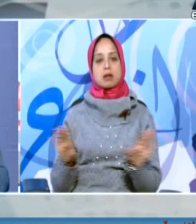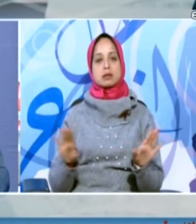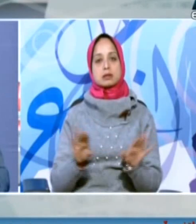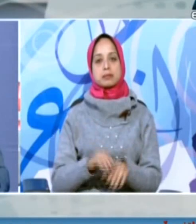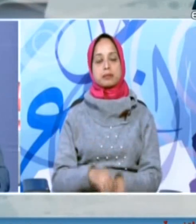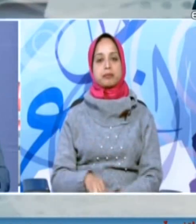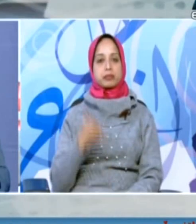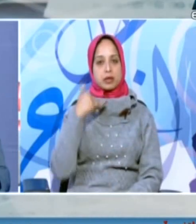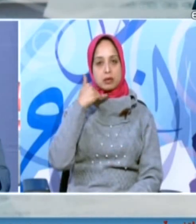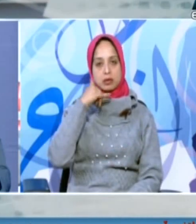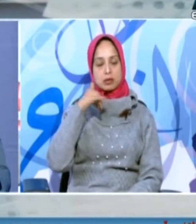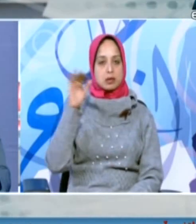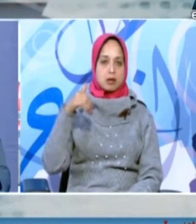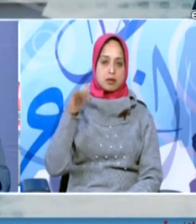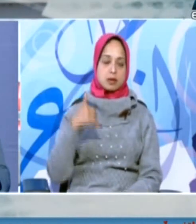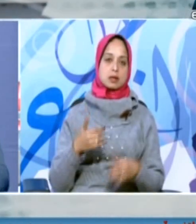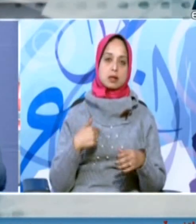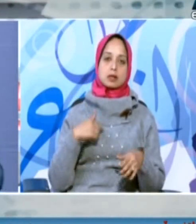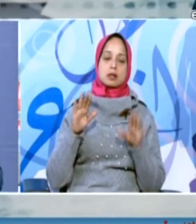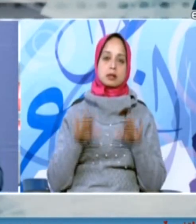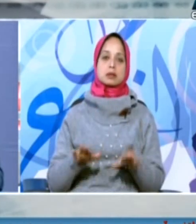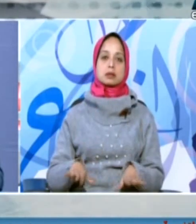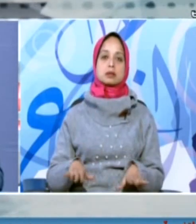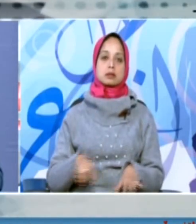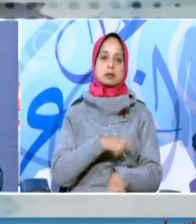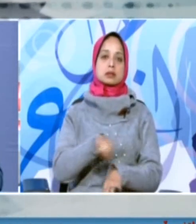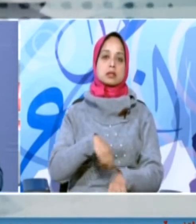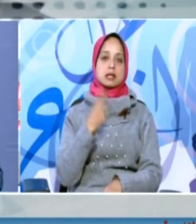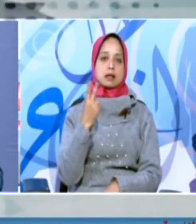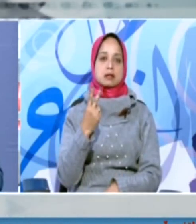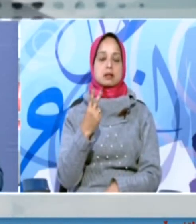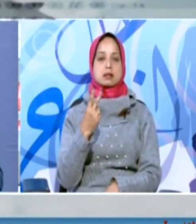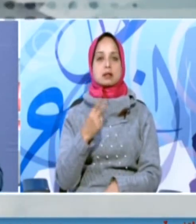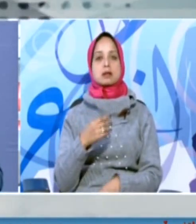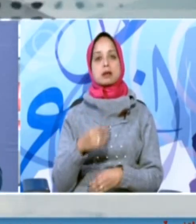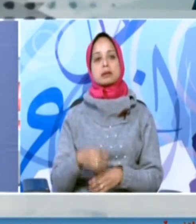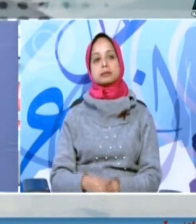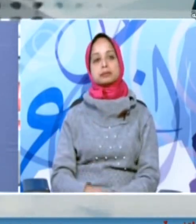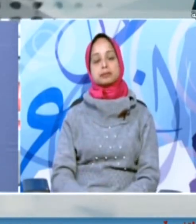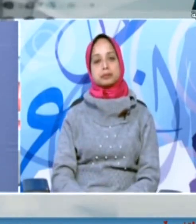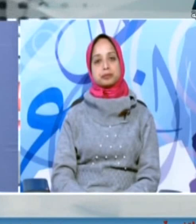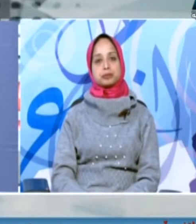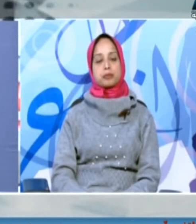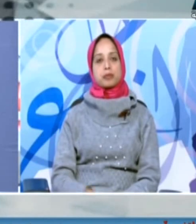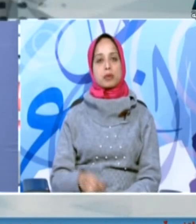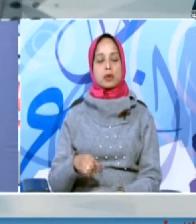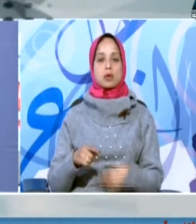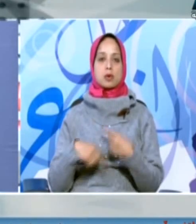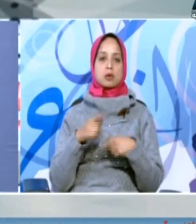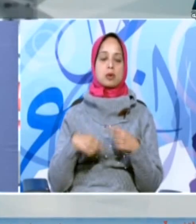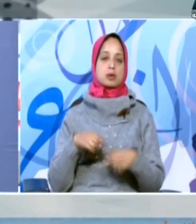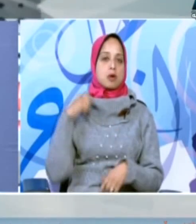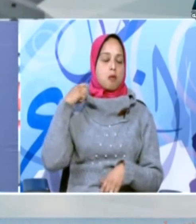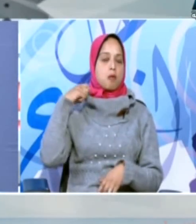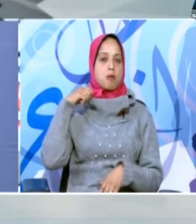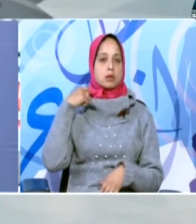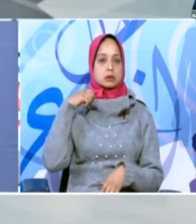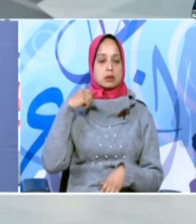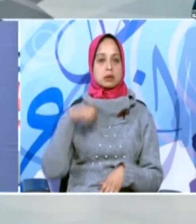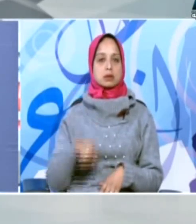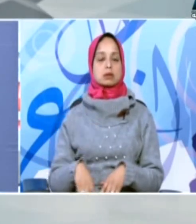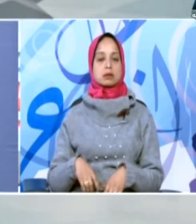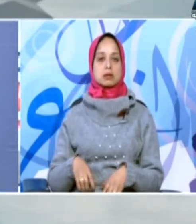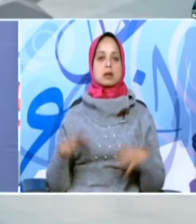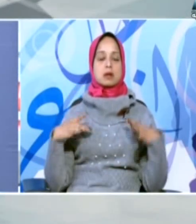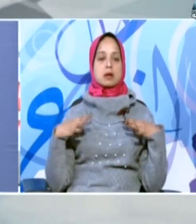في انتظار اتصالاتكم على مدى ساعتين متصلتين. طيب قلنا وزاره محمد محمود قبل سؤال ندى عندي،